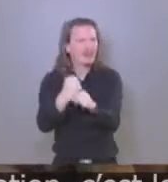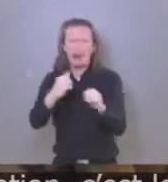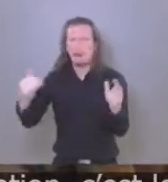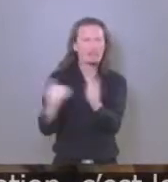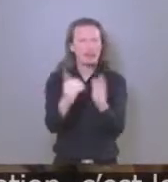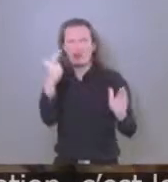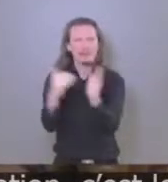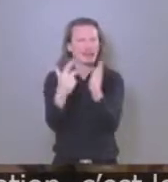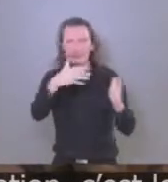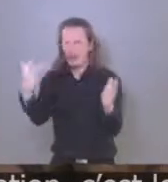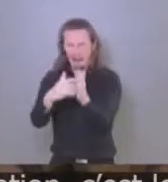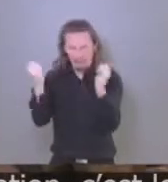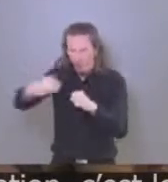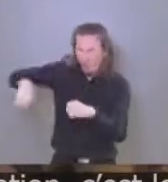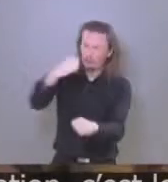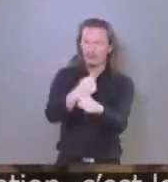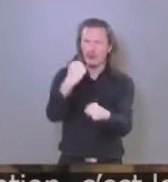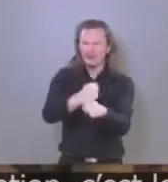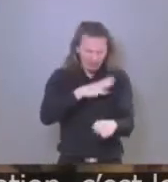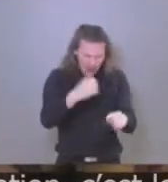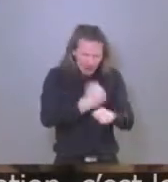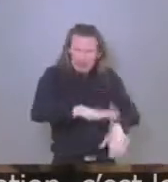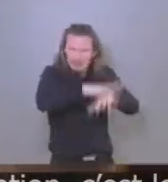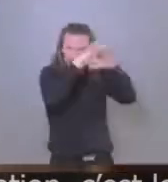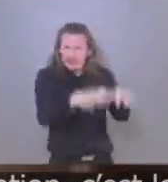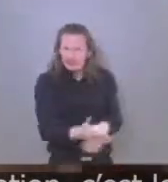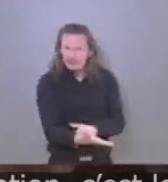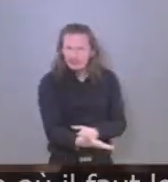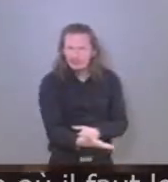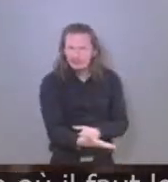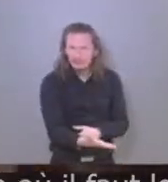milliards de boulot à faire. Ça vaut la peine. Et à la fin,